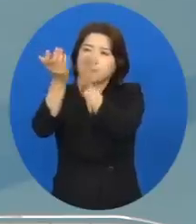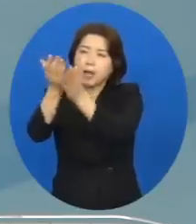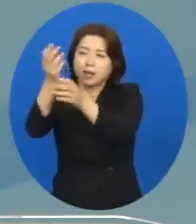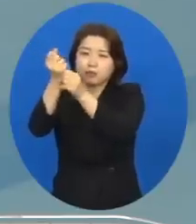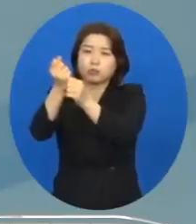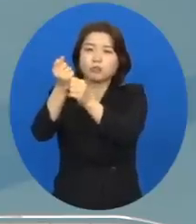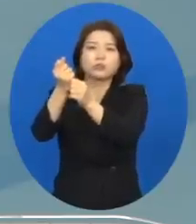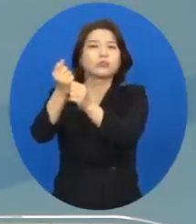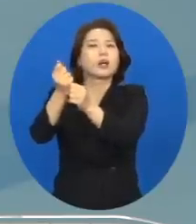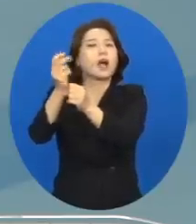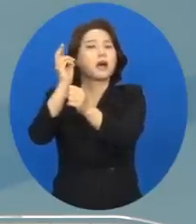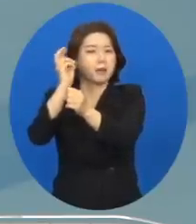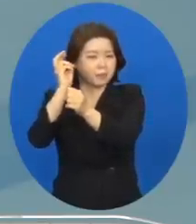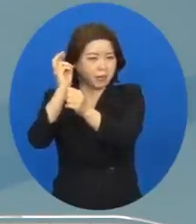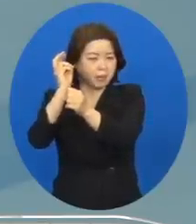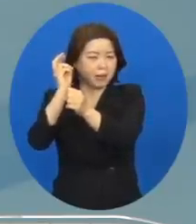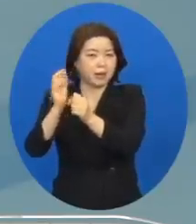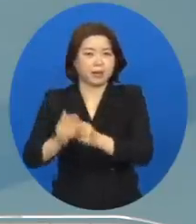모르죠.